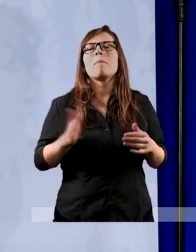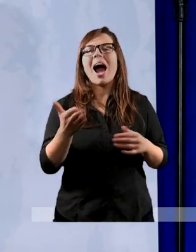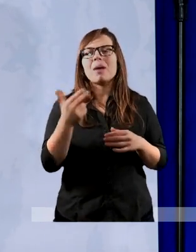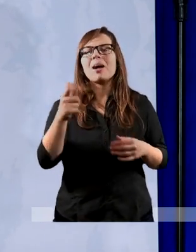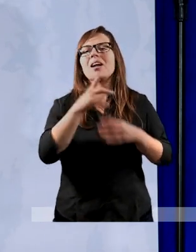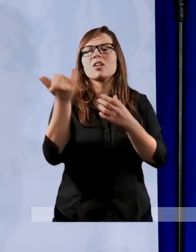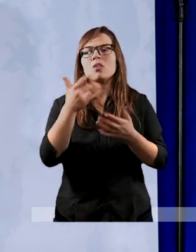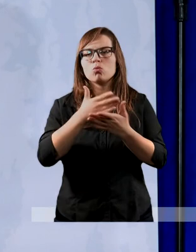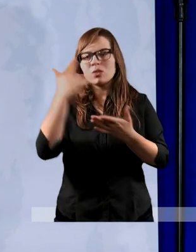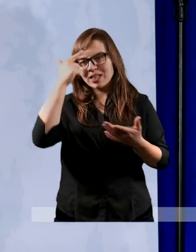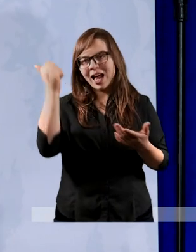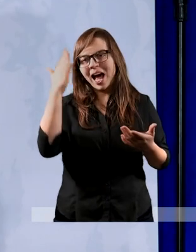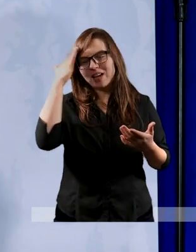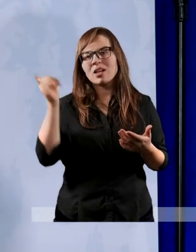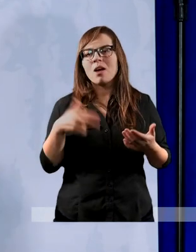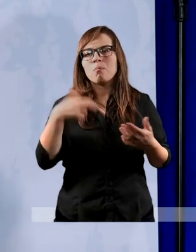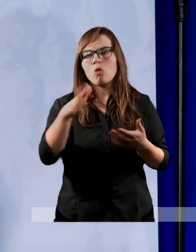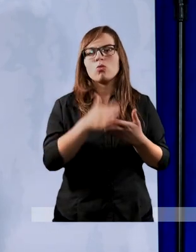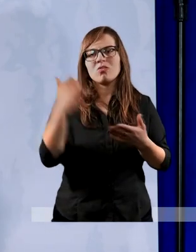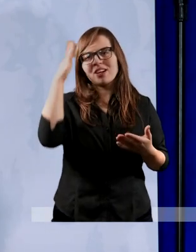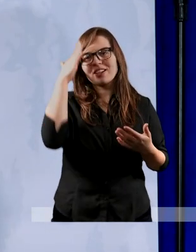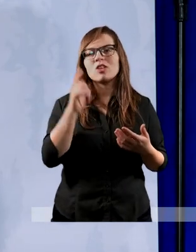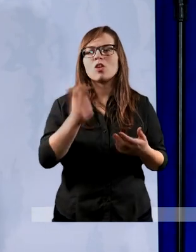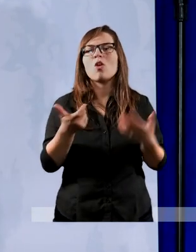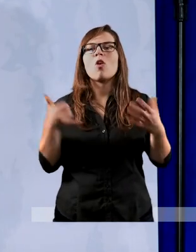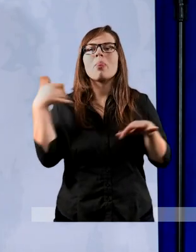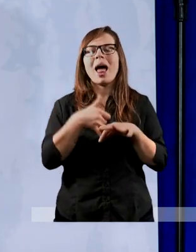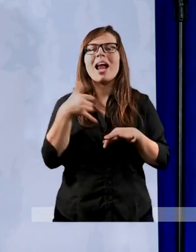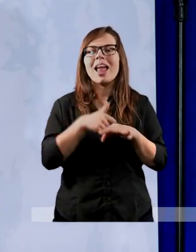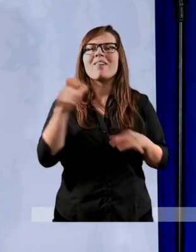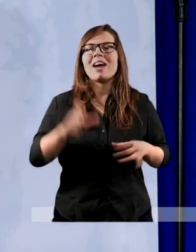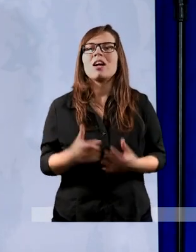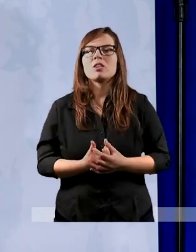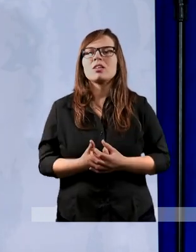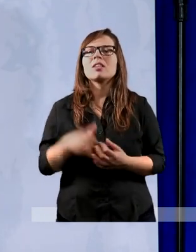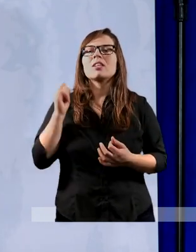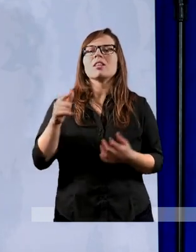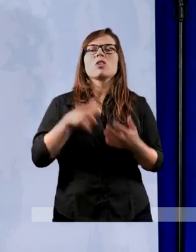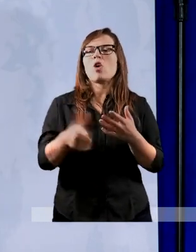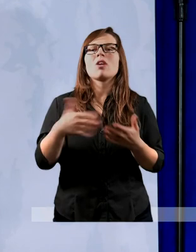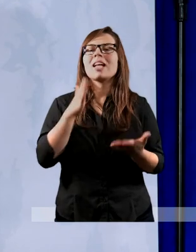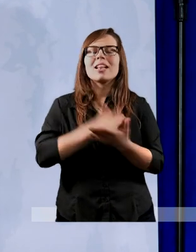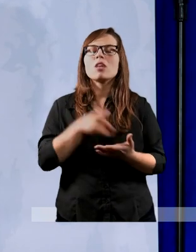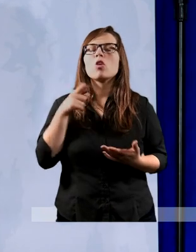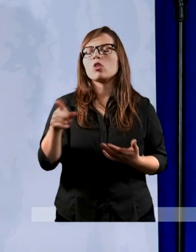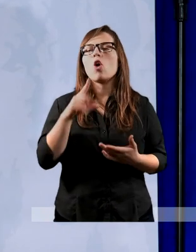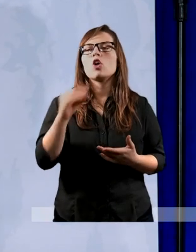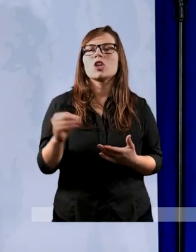barmani zawsze mnie już dobrze znają. Jak już tylko podchodzę, to już wiedzą, co nalewać. I wiecie co, nie tylko to,